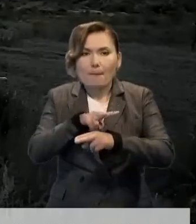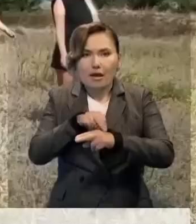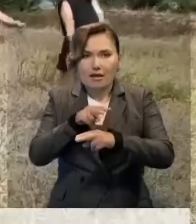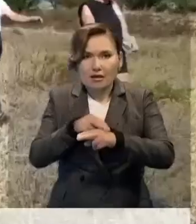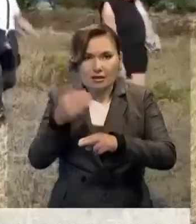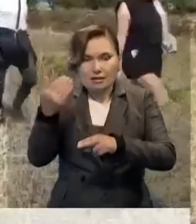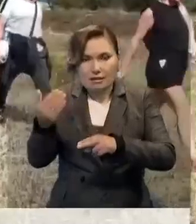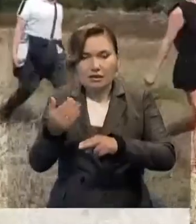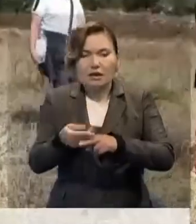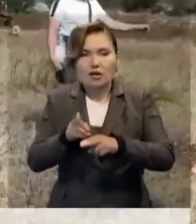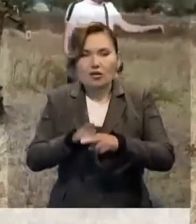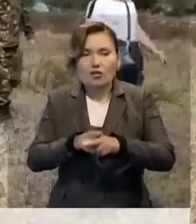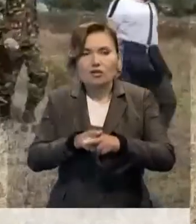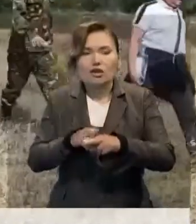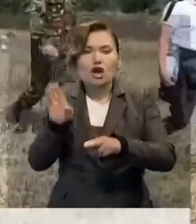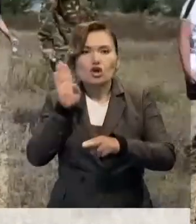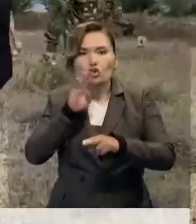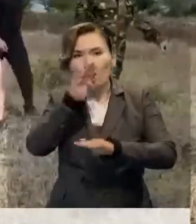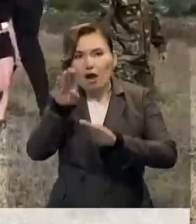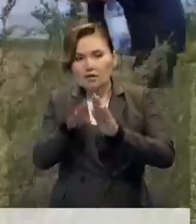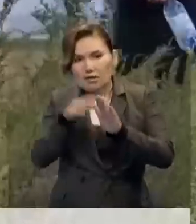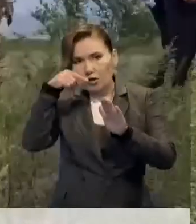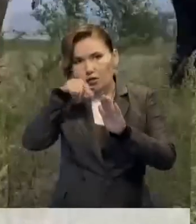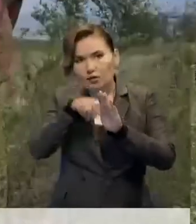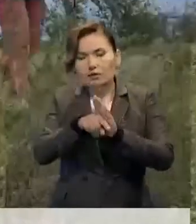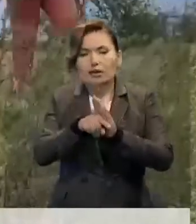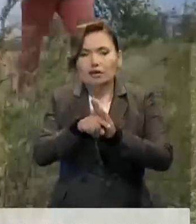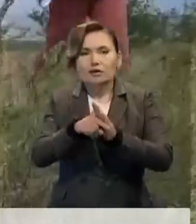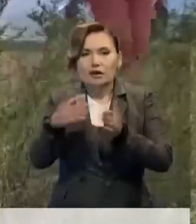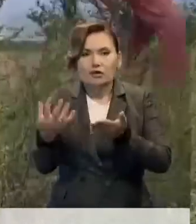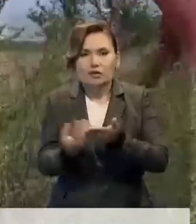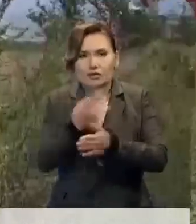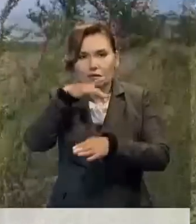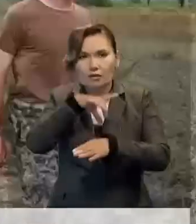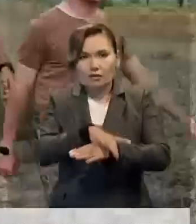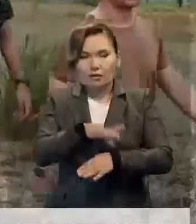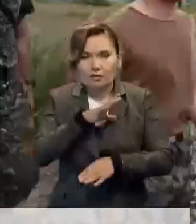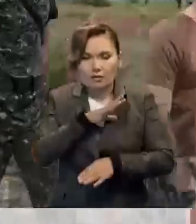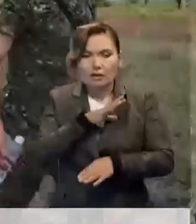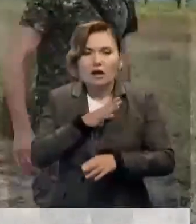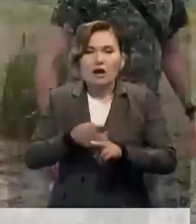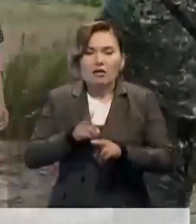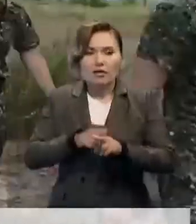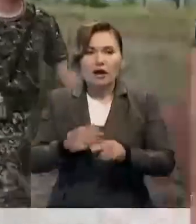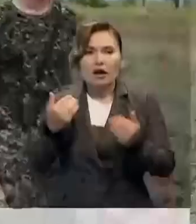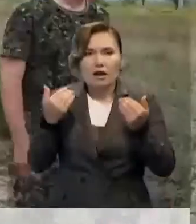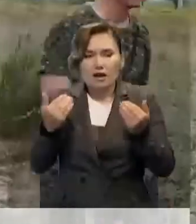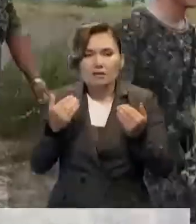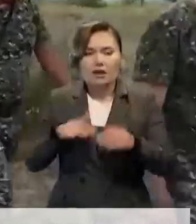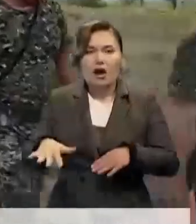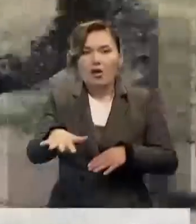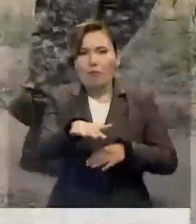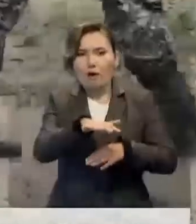арқылы жаңағы қыздың денесін судың бетіне қалқып жүргенін анықтаған. Дәл қазір бұл